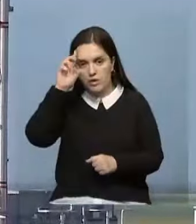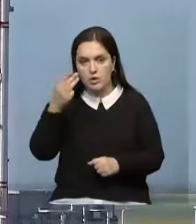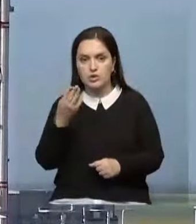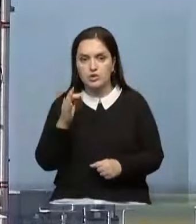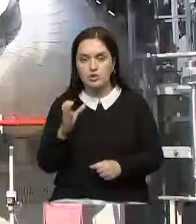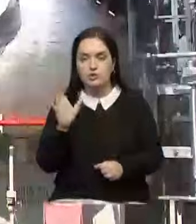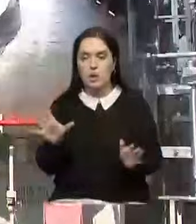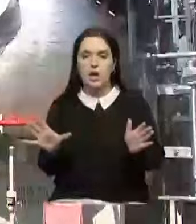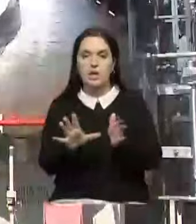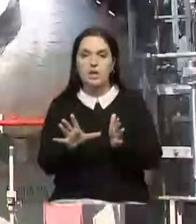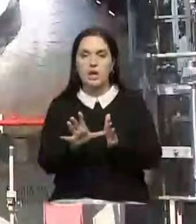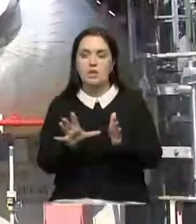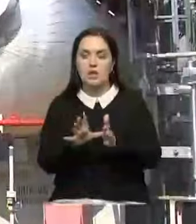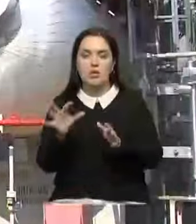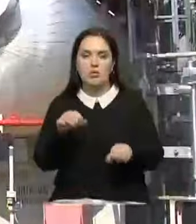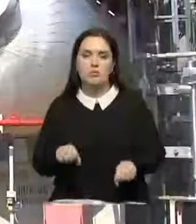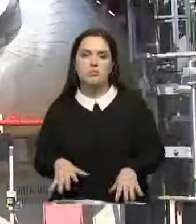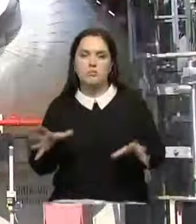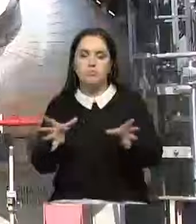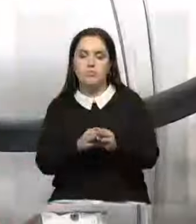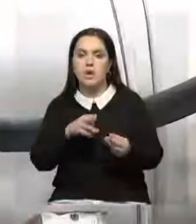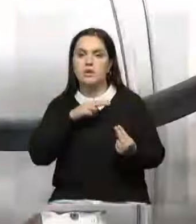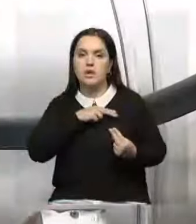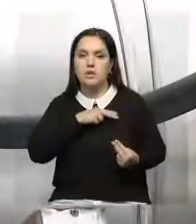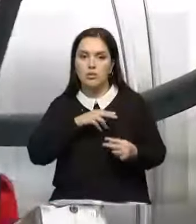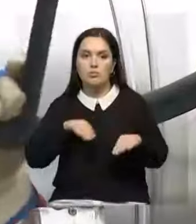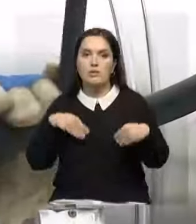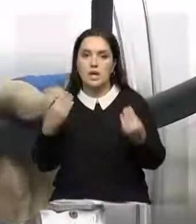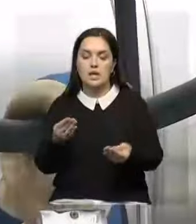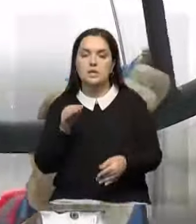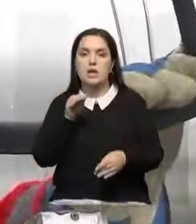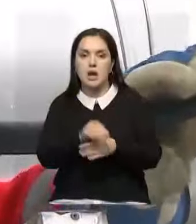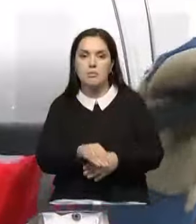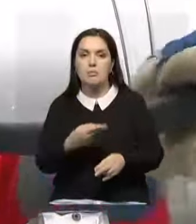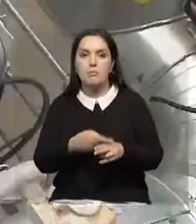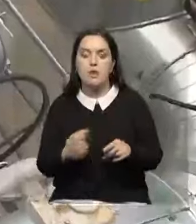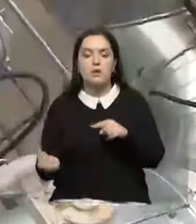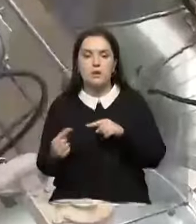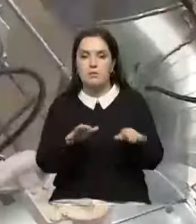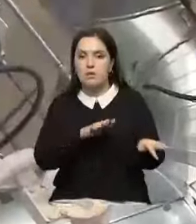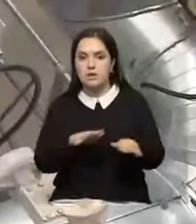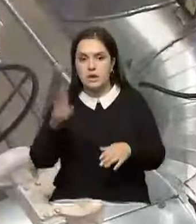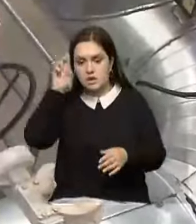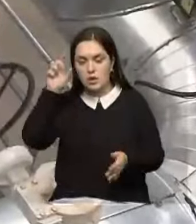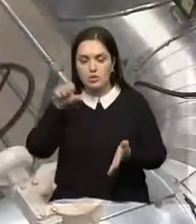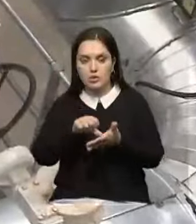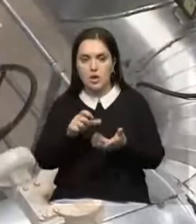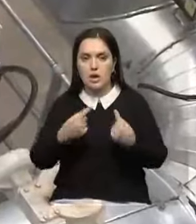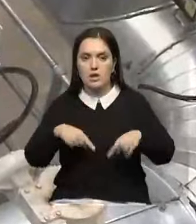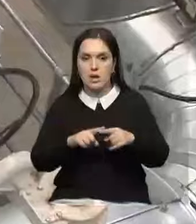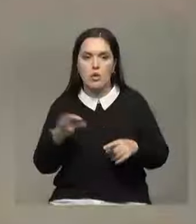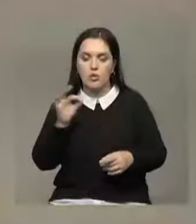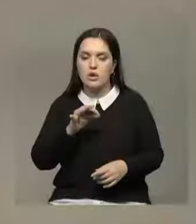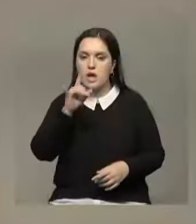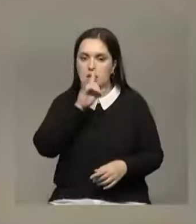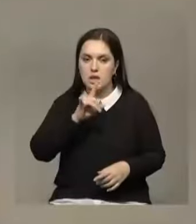предусматривает энергетическое сотрудничество. Это, по словам экспертов, даст дополнительный импульс взаимодействию стран-участниц организации в сферах нефти